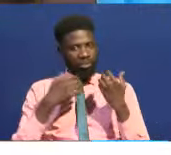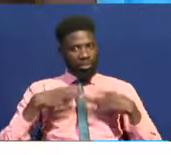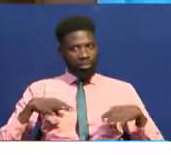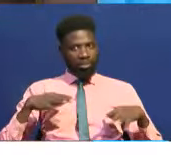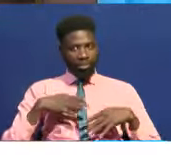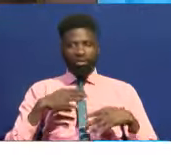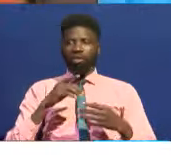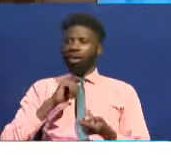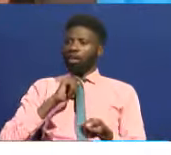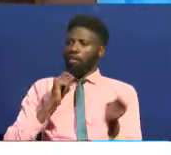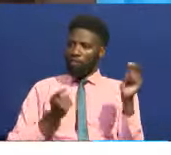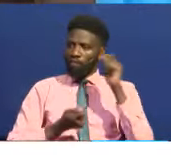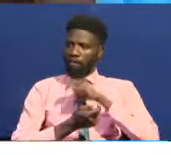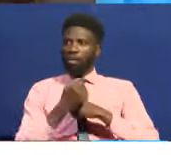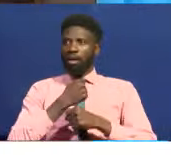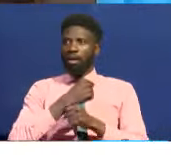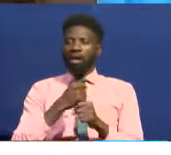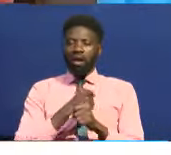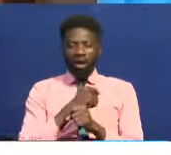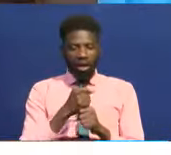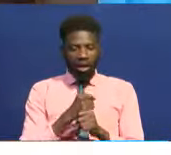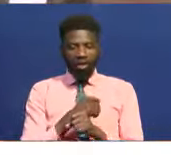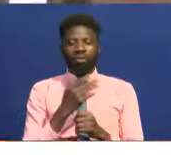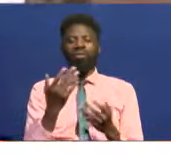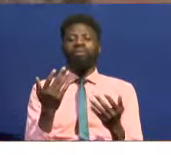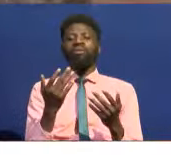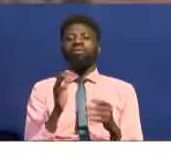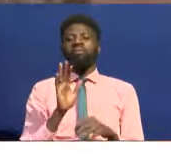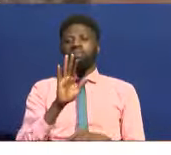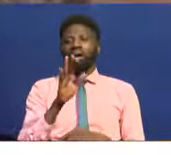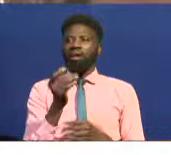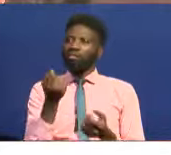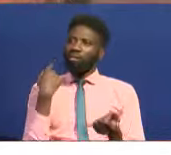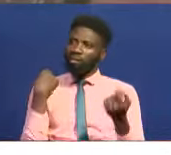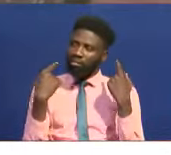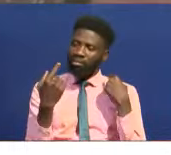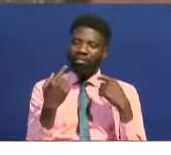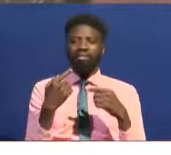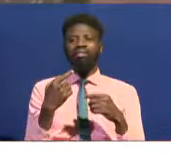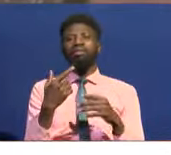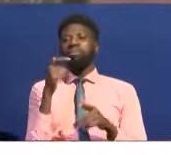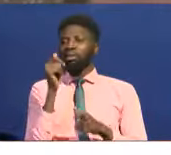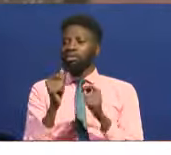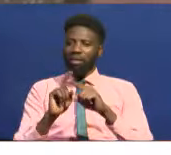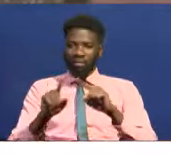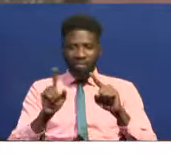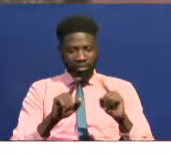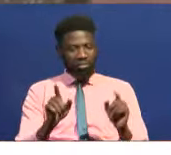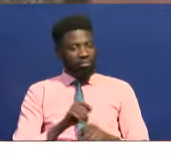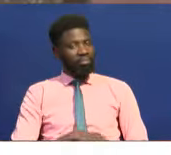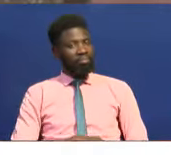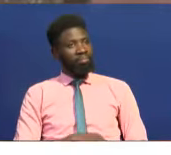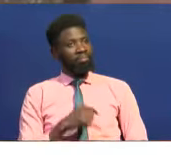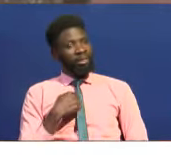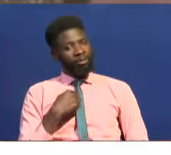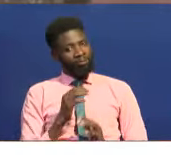kahawa, kwa mambo ya majani chai, mambo ya maziwa. I ask our members of parliament to fast track